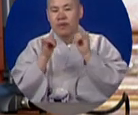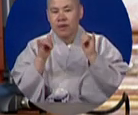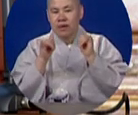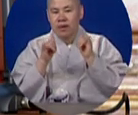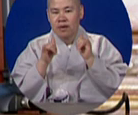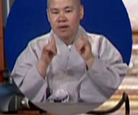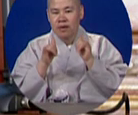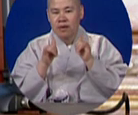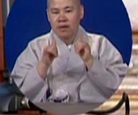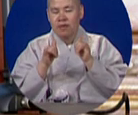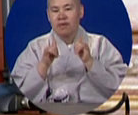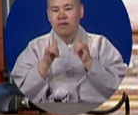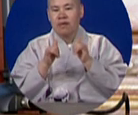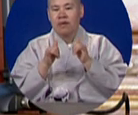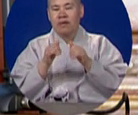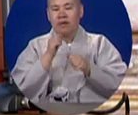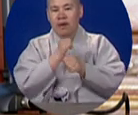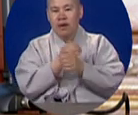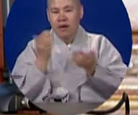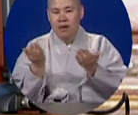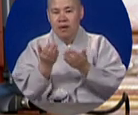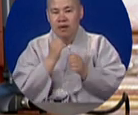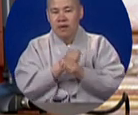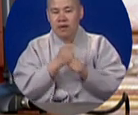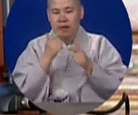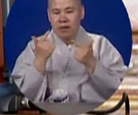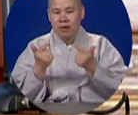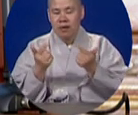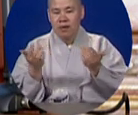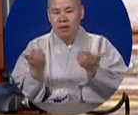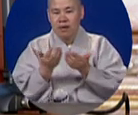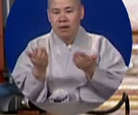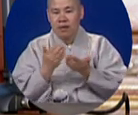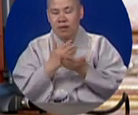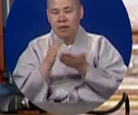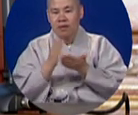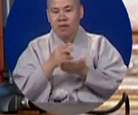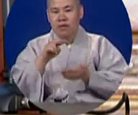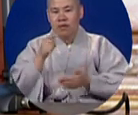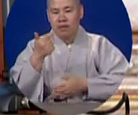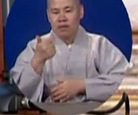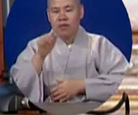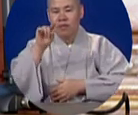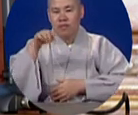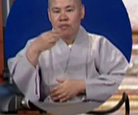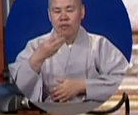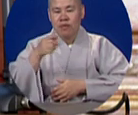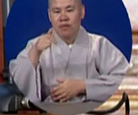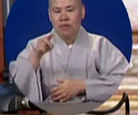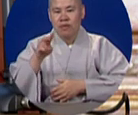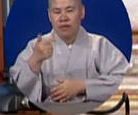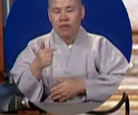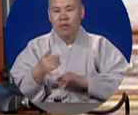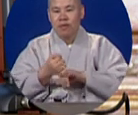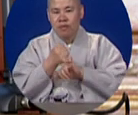이게 할 일이다 안 할 일이다 이건 선분별이에요 그건 반드시 해야 하는 겁니다